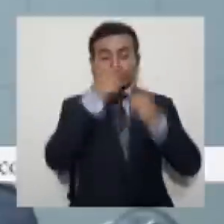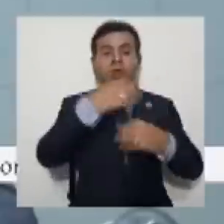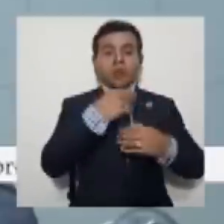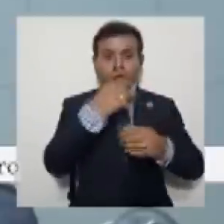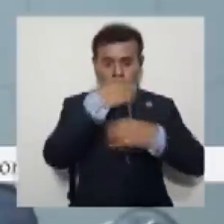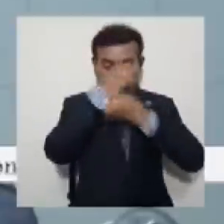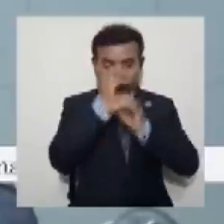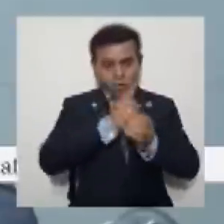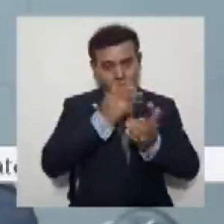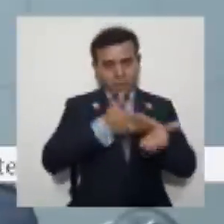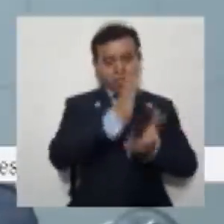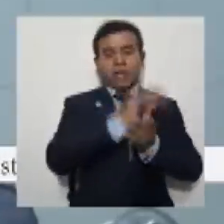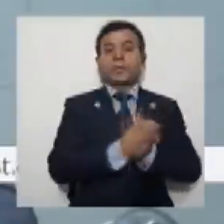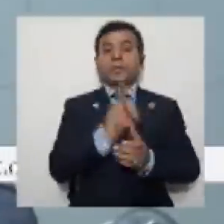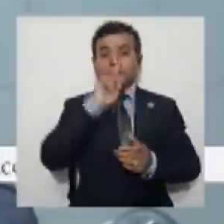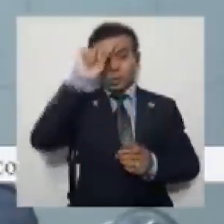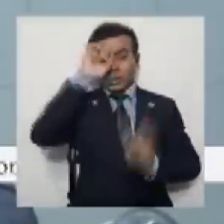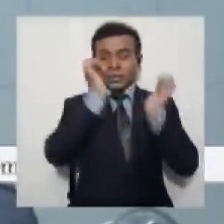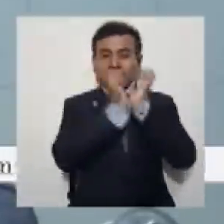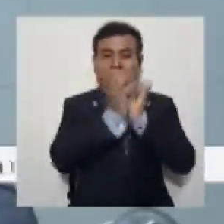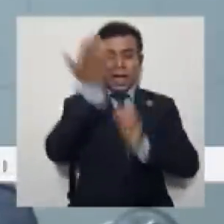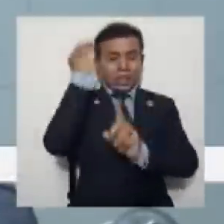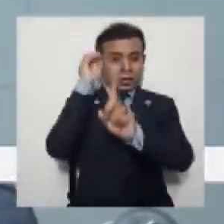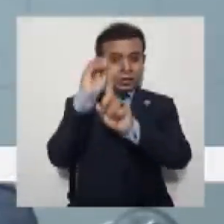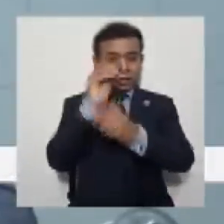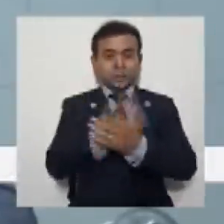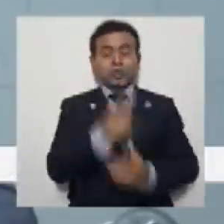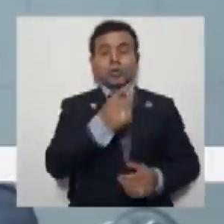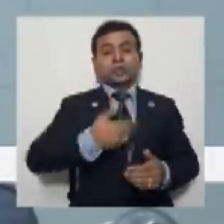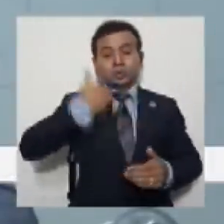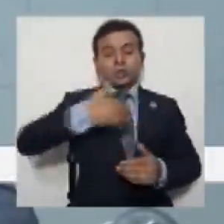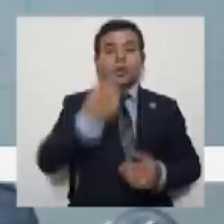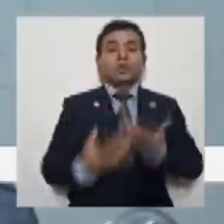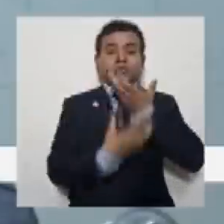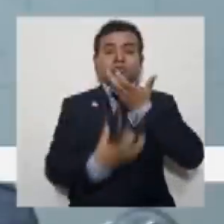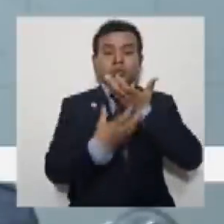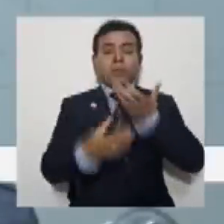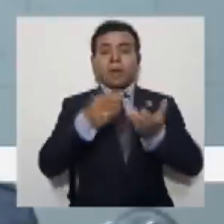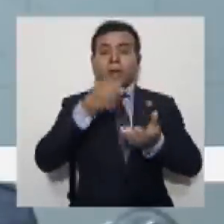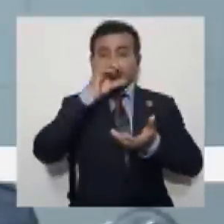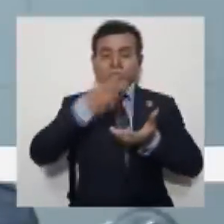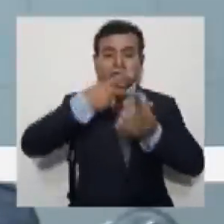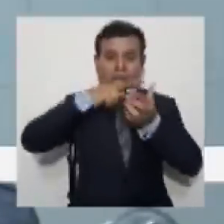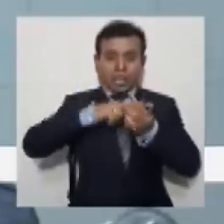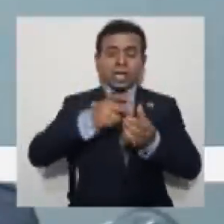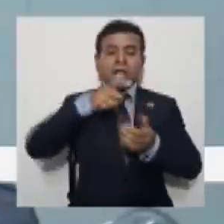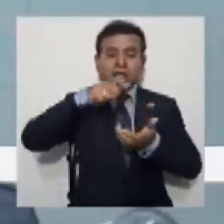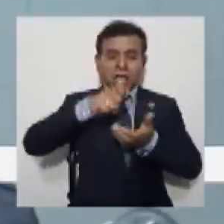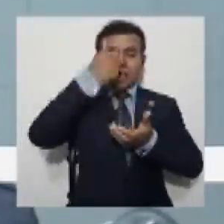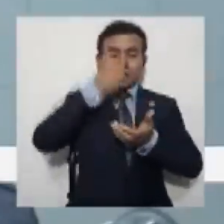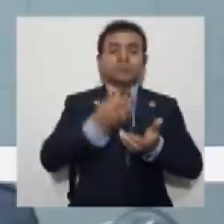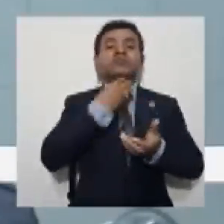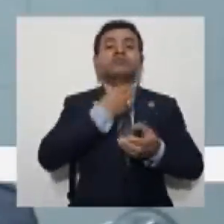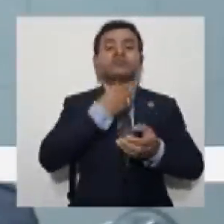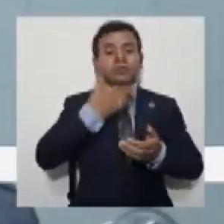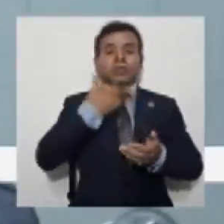মিলে একযোগে কাজ করলে এই যুদ্ধে জয়লাভ করব ইনশাআল্লাহ। আবারও বলি, ঘরে